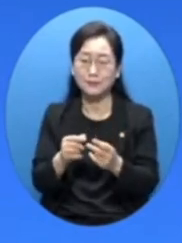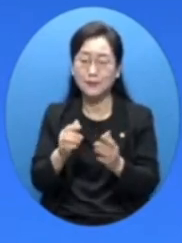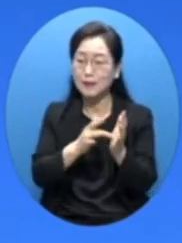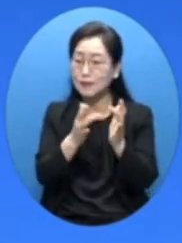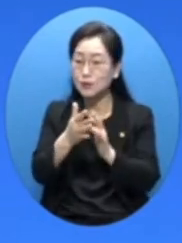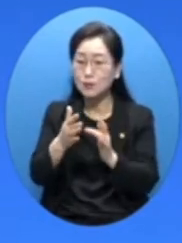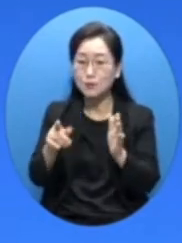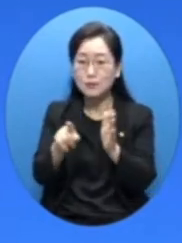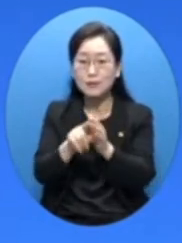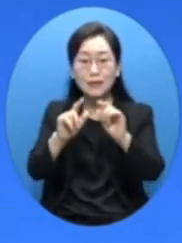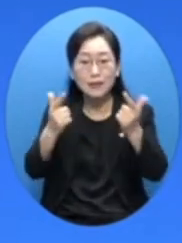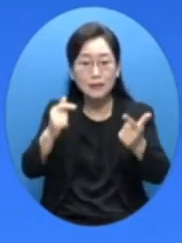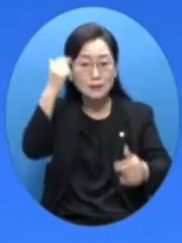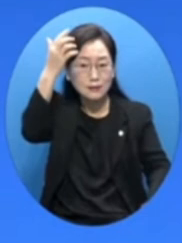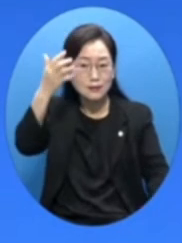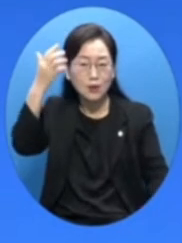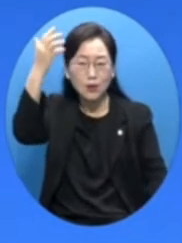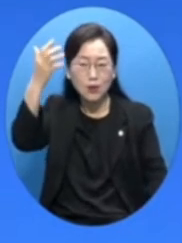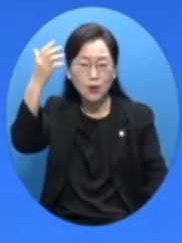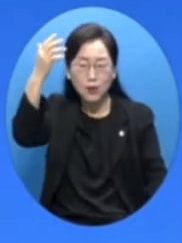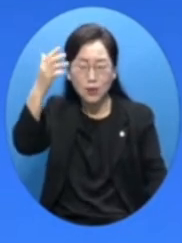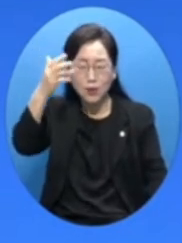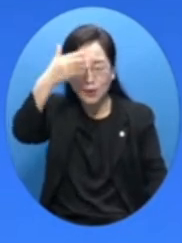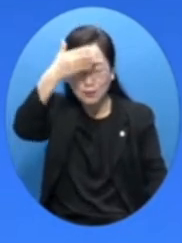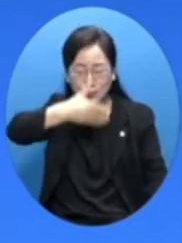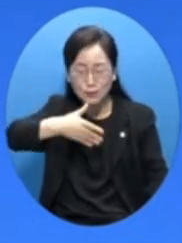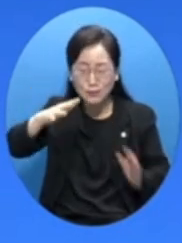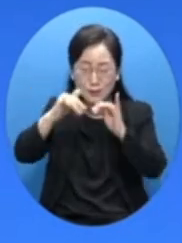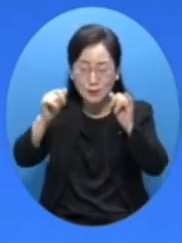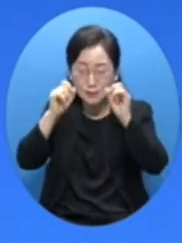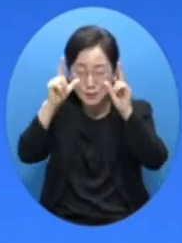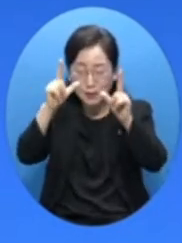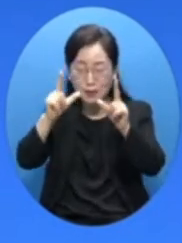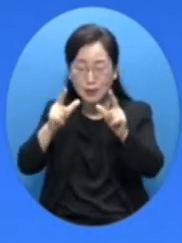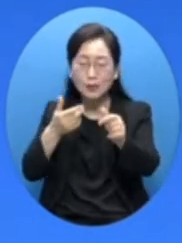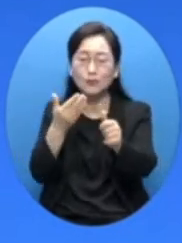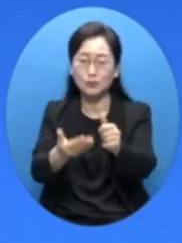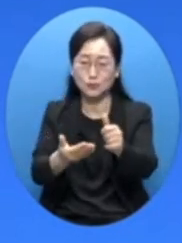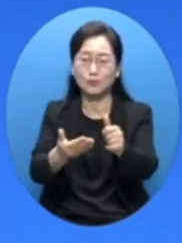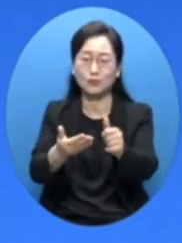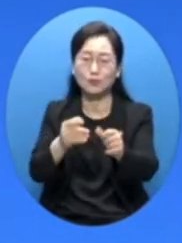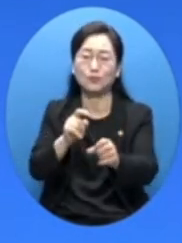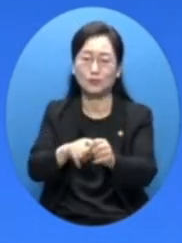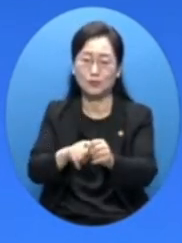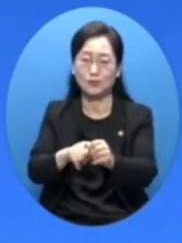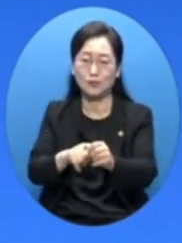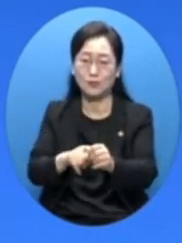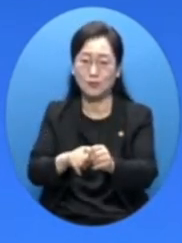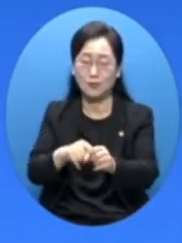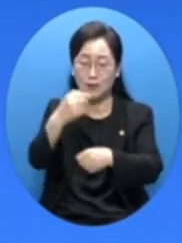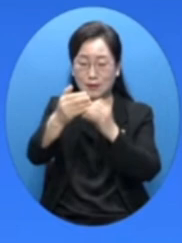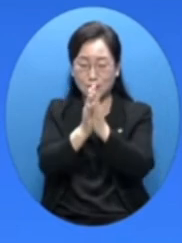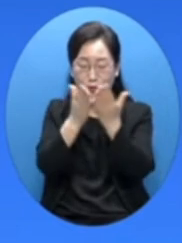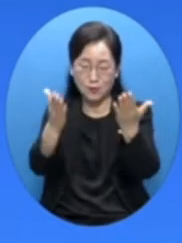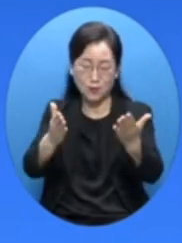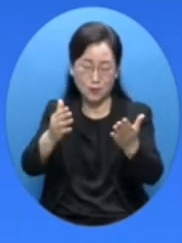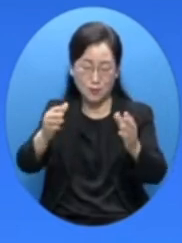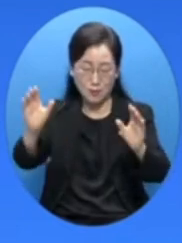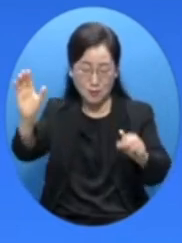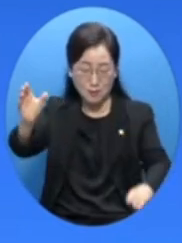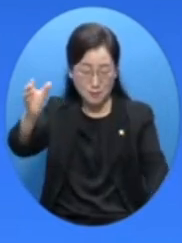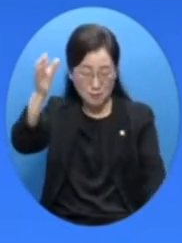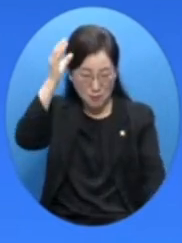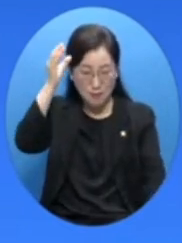예수를 믿지 않은 영적으로 맹인된 사람들을 눈을 뜨게 해서 이 땅에 오신 것입니다. 당시 성경을 잘 아는